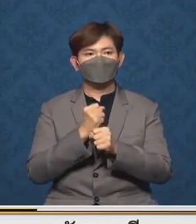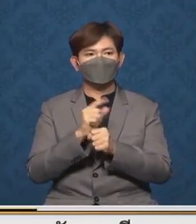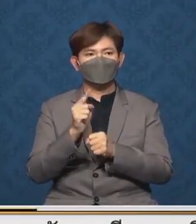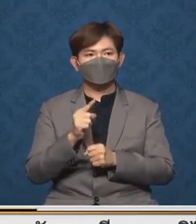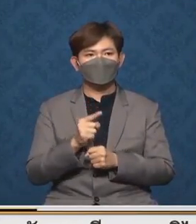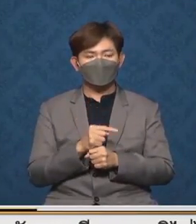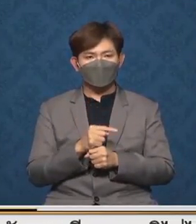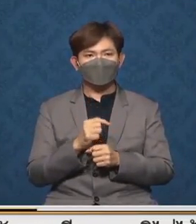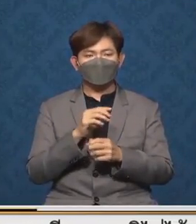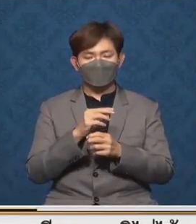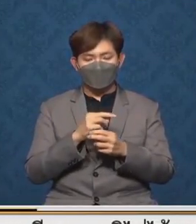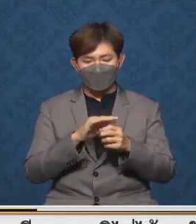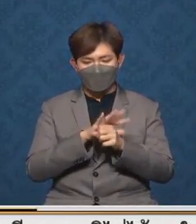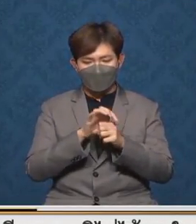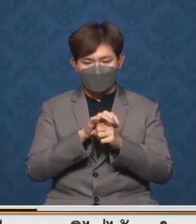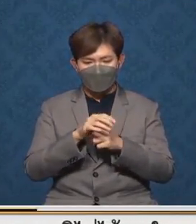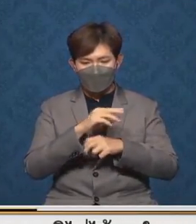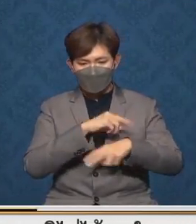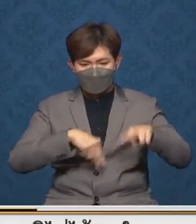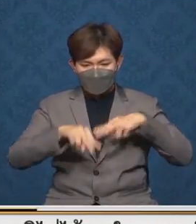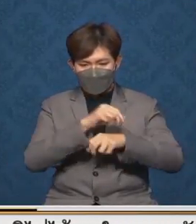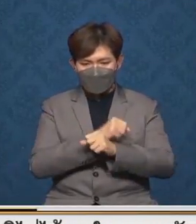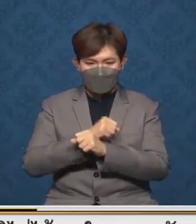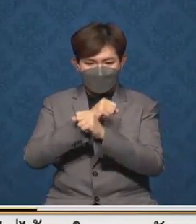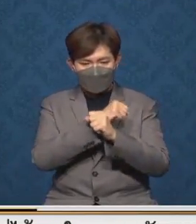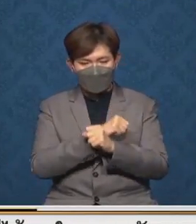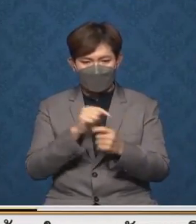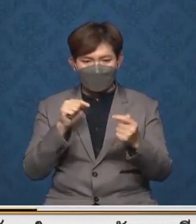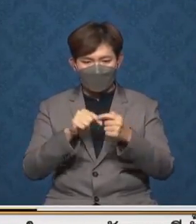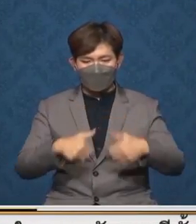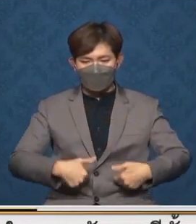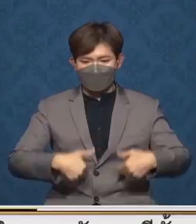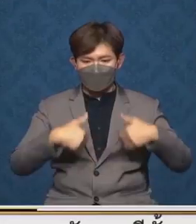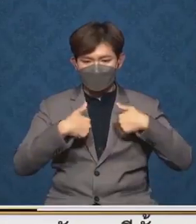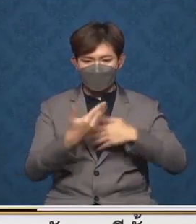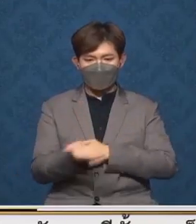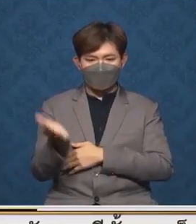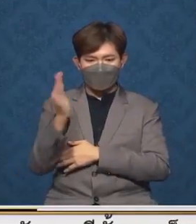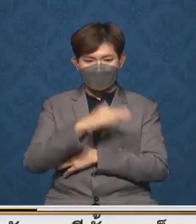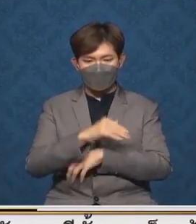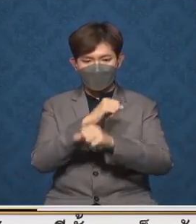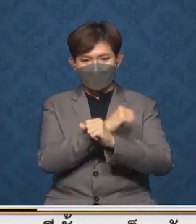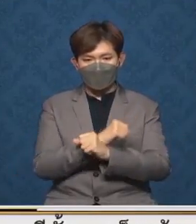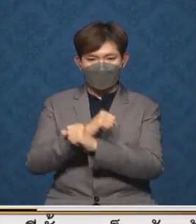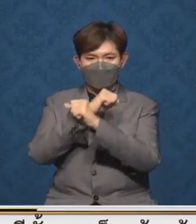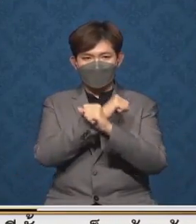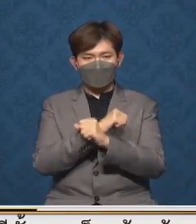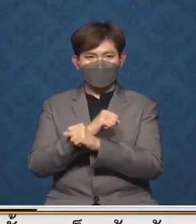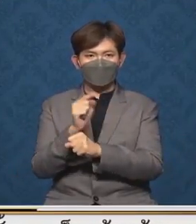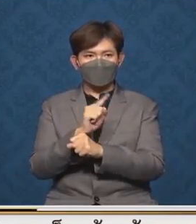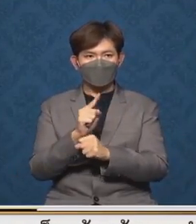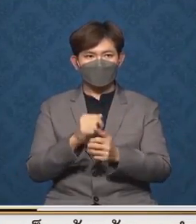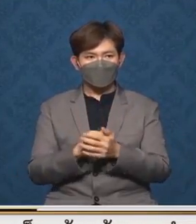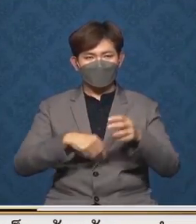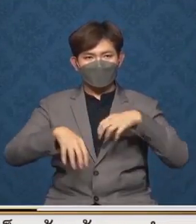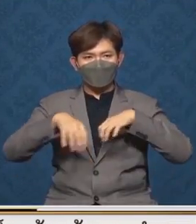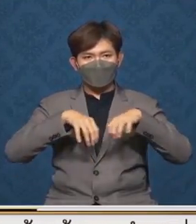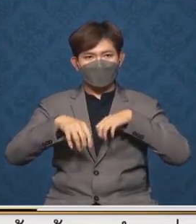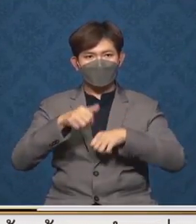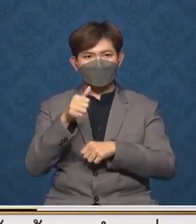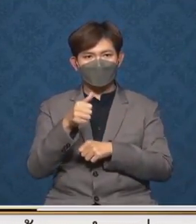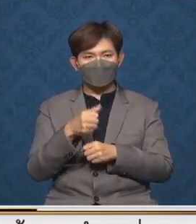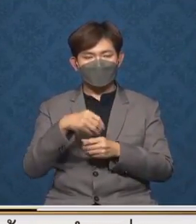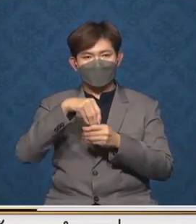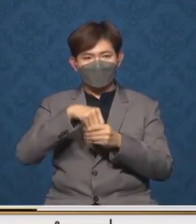โรคแนวใหม่ที่สมดุลกับการดำเนินชีวิตที่ปลอดภัยจากโควิด-19 ที่เรียกว่า Smart Control and Living